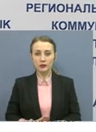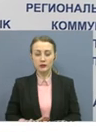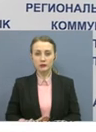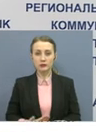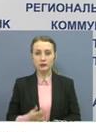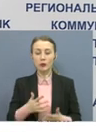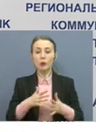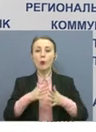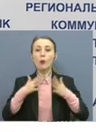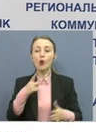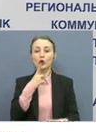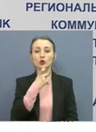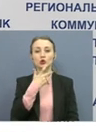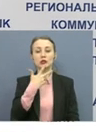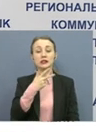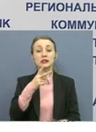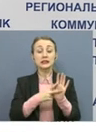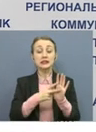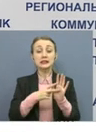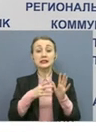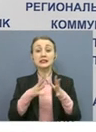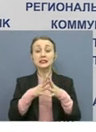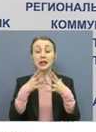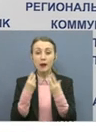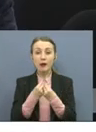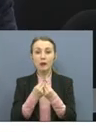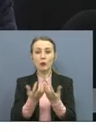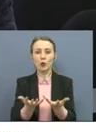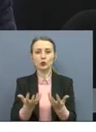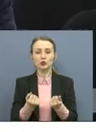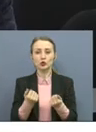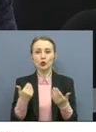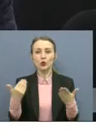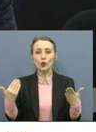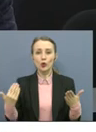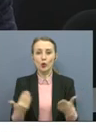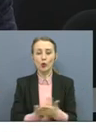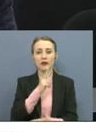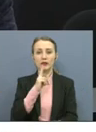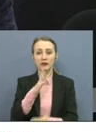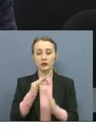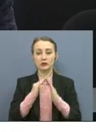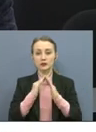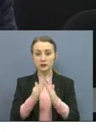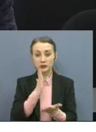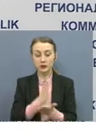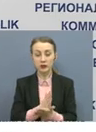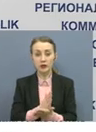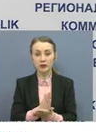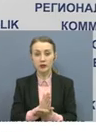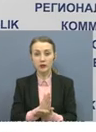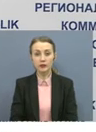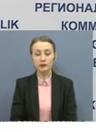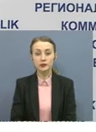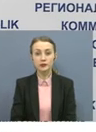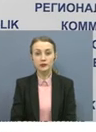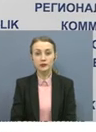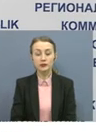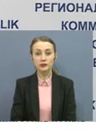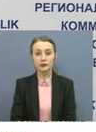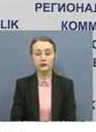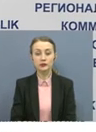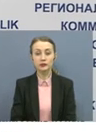жаңағыдай өз кезелерін түгел тазарту жұмыстары жүргізді. Проектінің сметіне документация жасалып шықты. Қазіргі